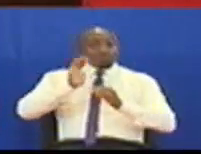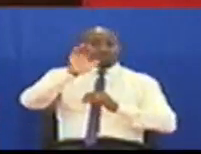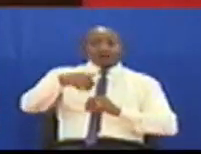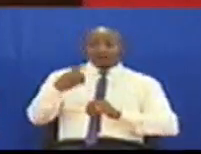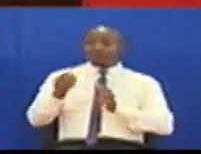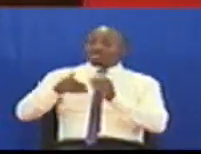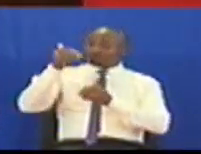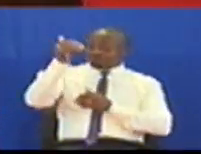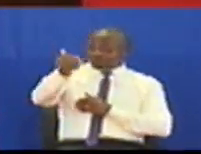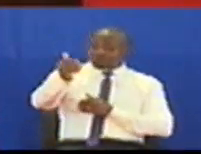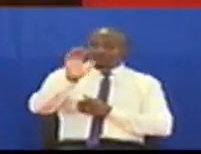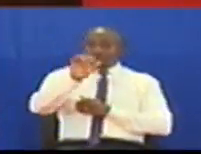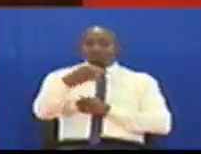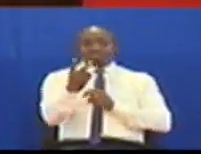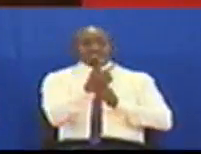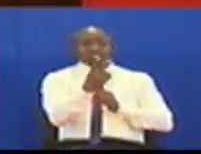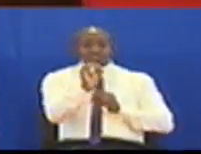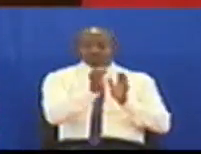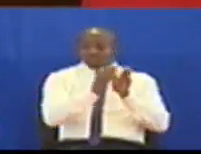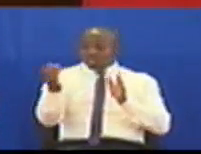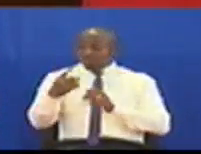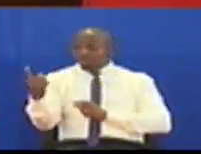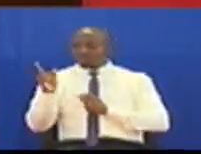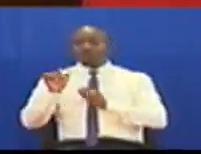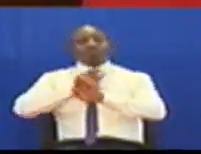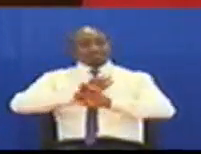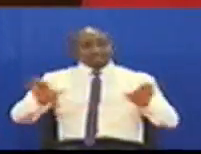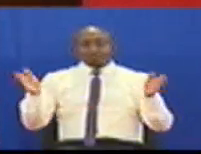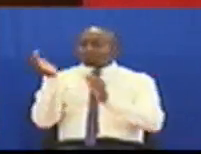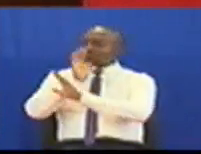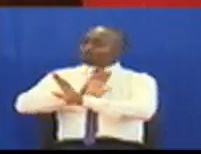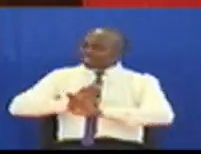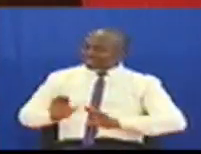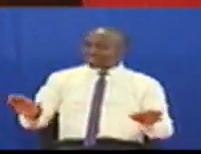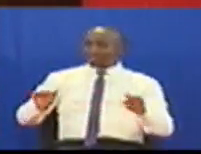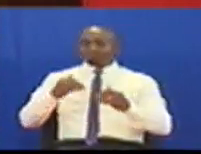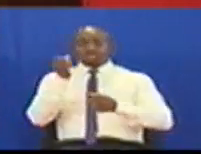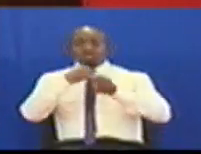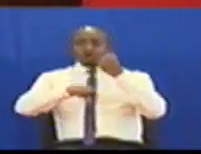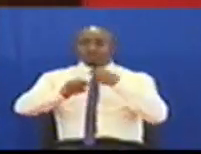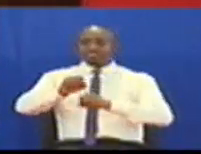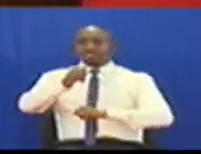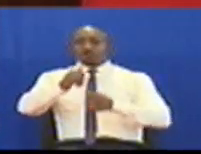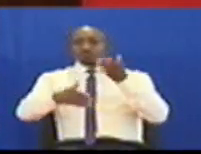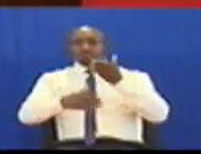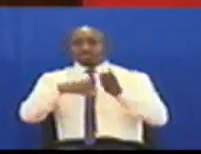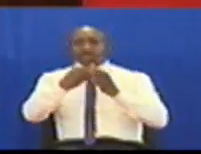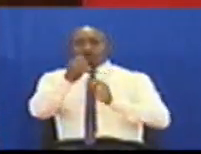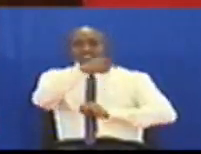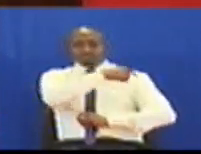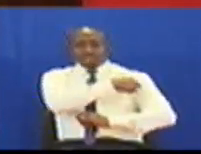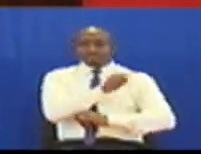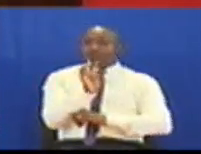mmoja wa mwaka 2021 tutakuwa tumemaliza kabisa zoezi la kujenga hospitali